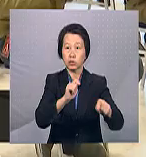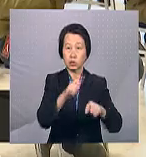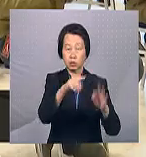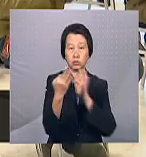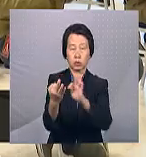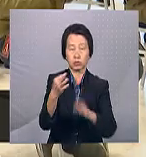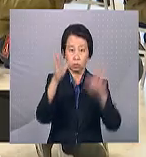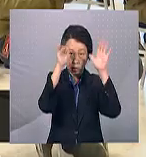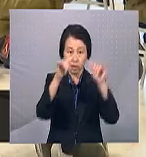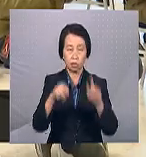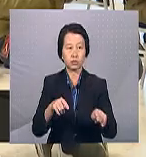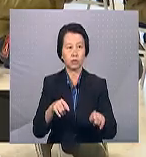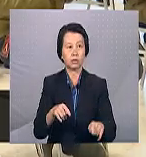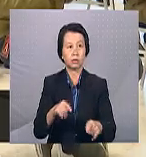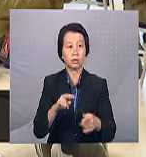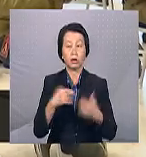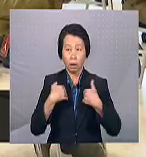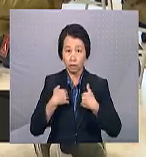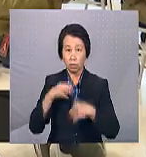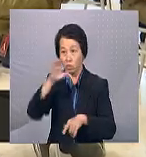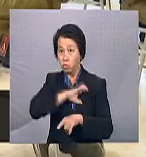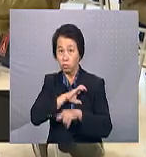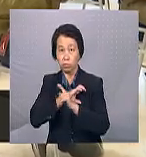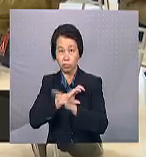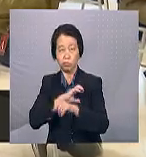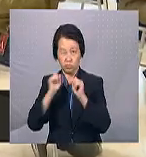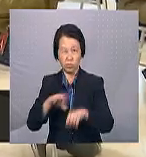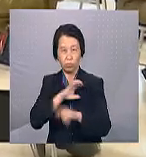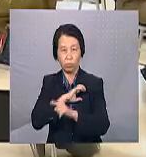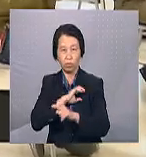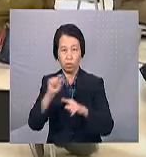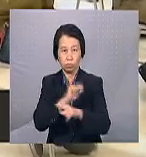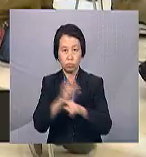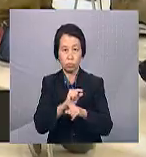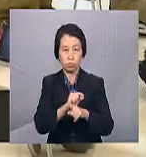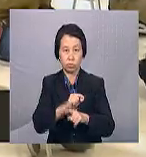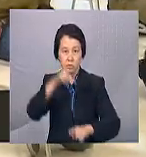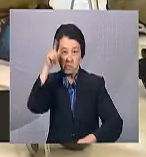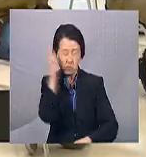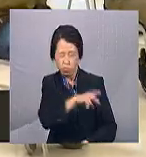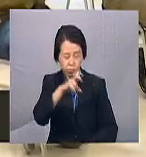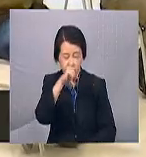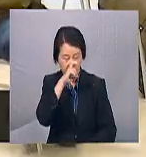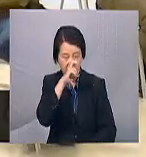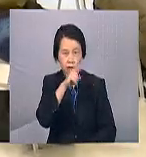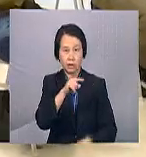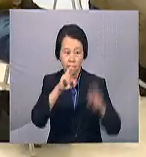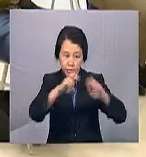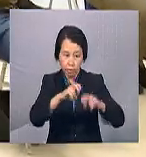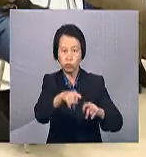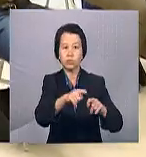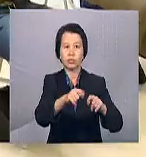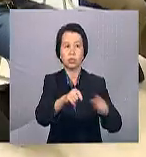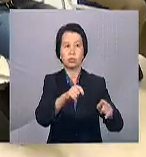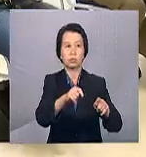terhadap rakyat yang ingkar ini? Macam mana? Adakah wajar polis yang menggunakan pendekatan keras kepada yang mereka ingkar ini disiasat pula kerana bertindak